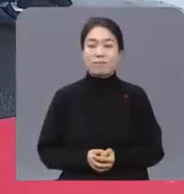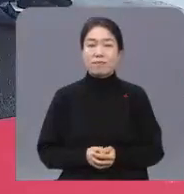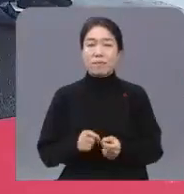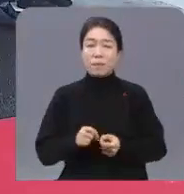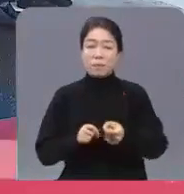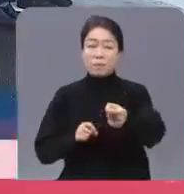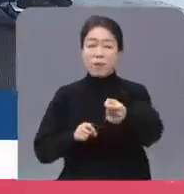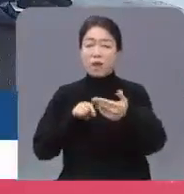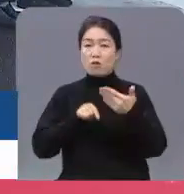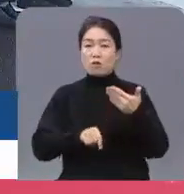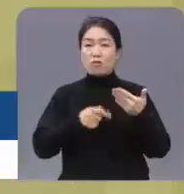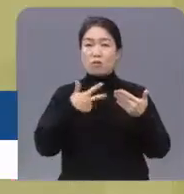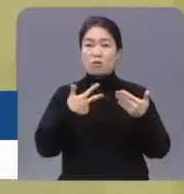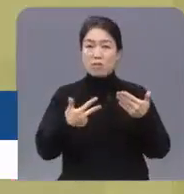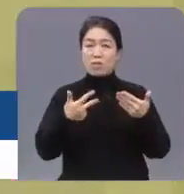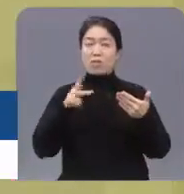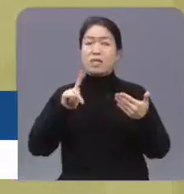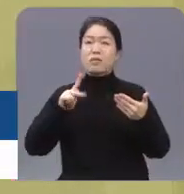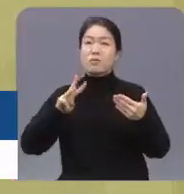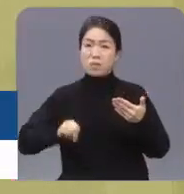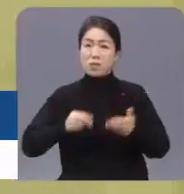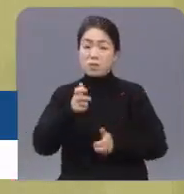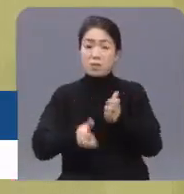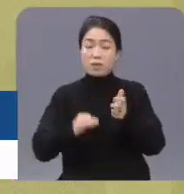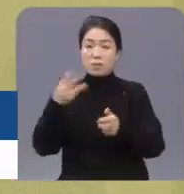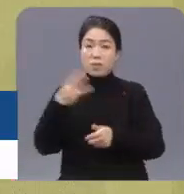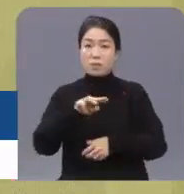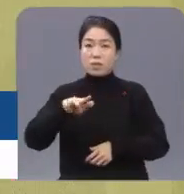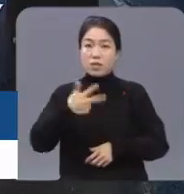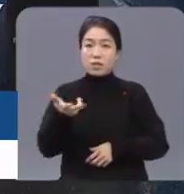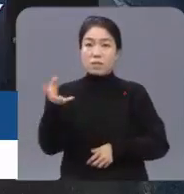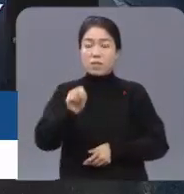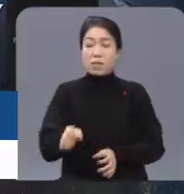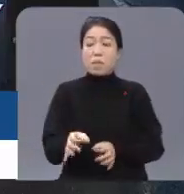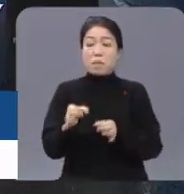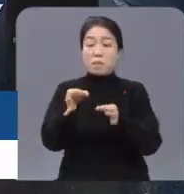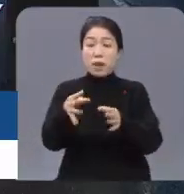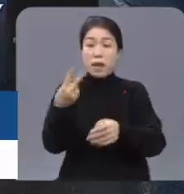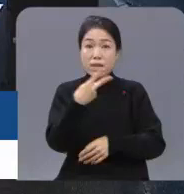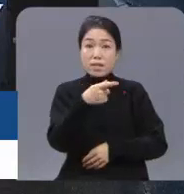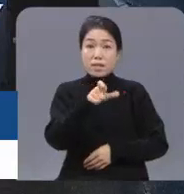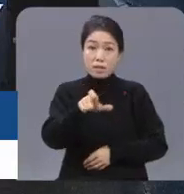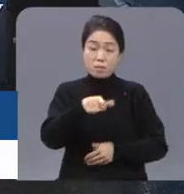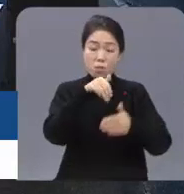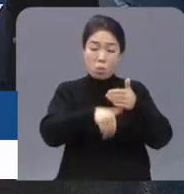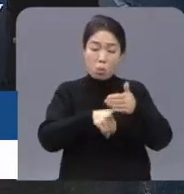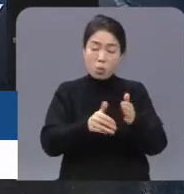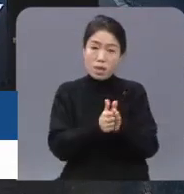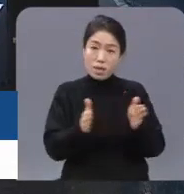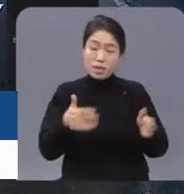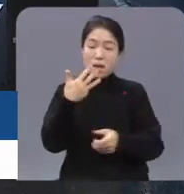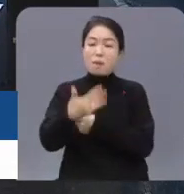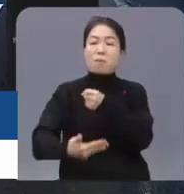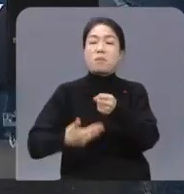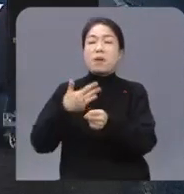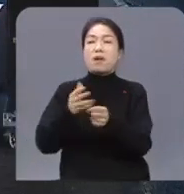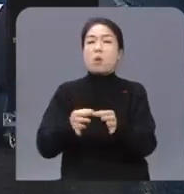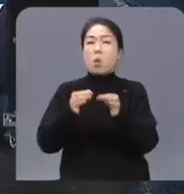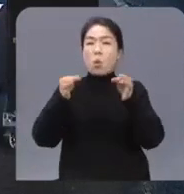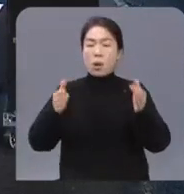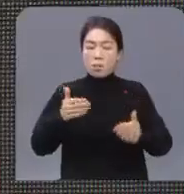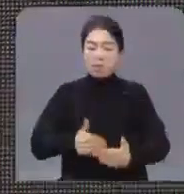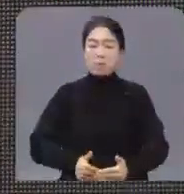총 길이 9.7km 사업비 3,700억원을 들여 2015년 공사를 시작한지 8년 만에